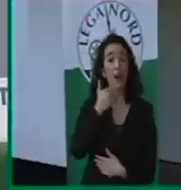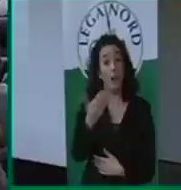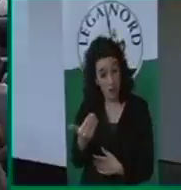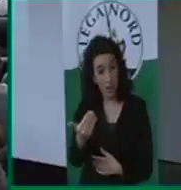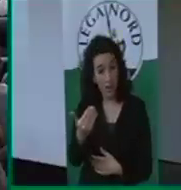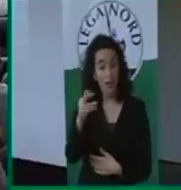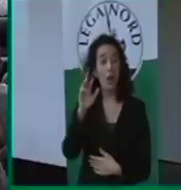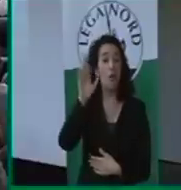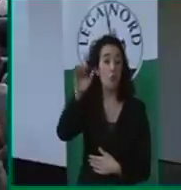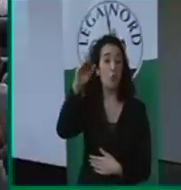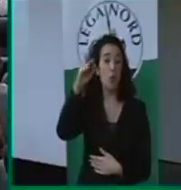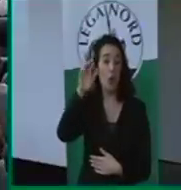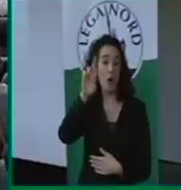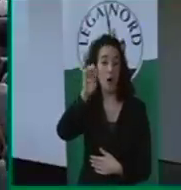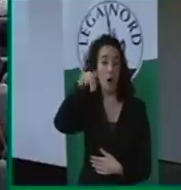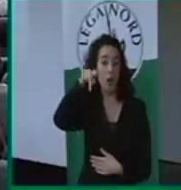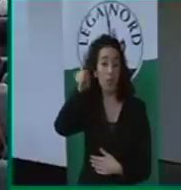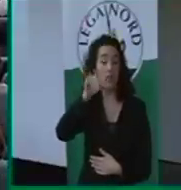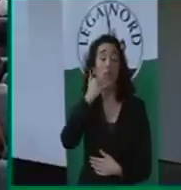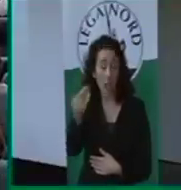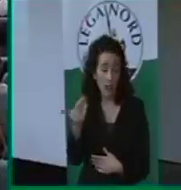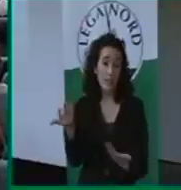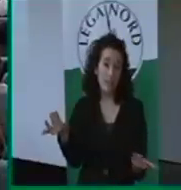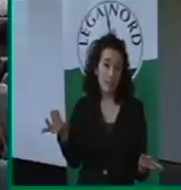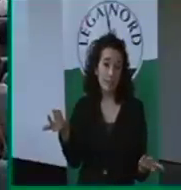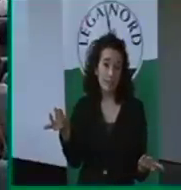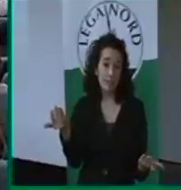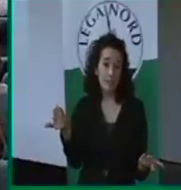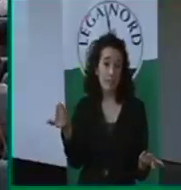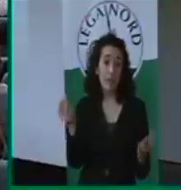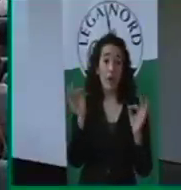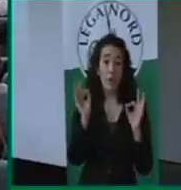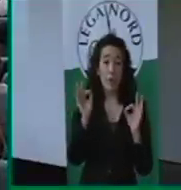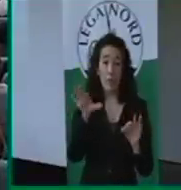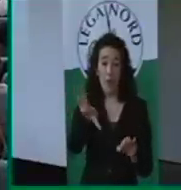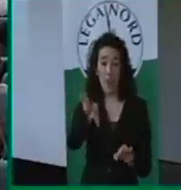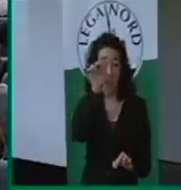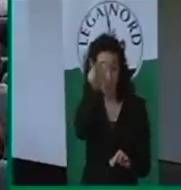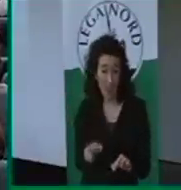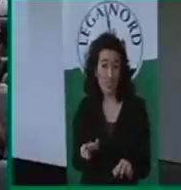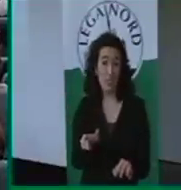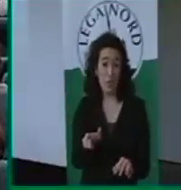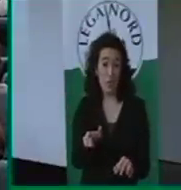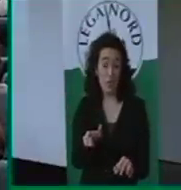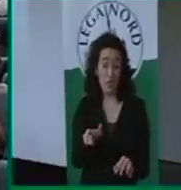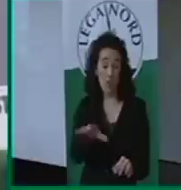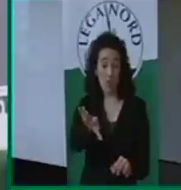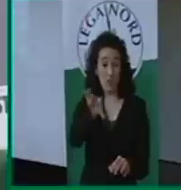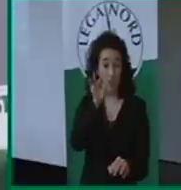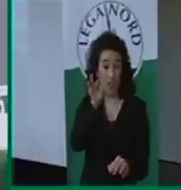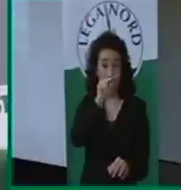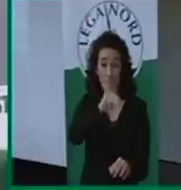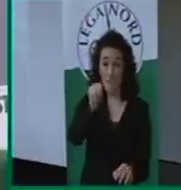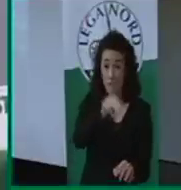futuro Renzi perché così è senza senza una regolare elezione senza dare il diritto di